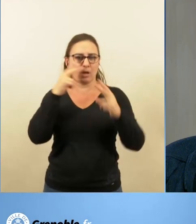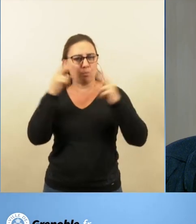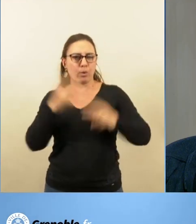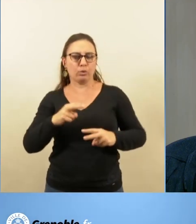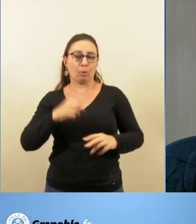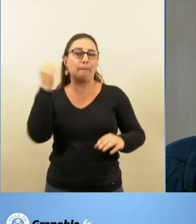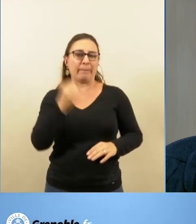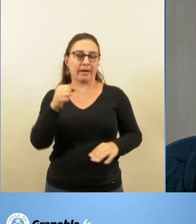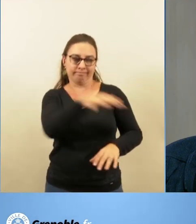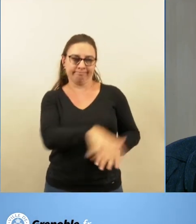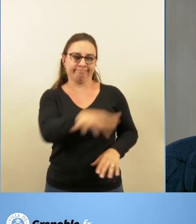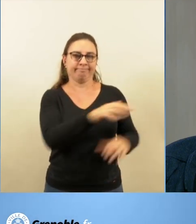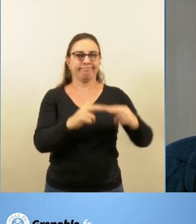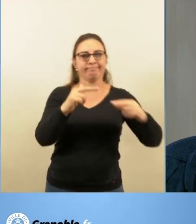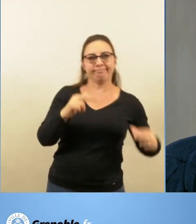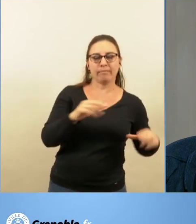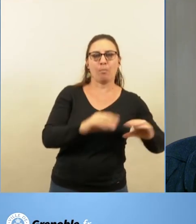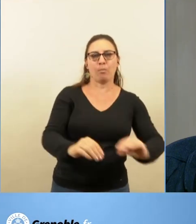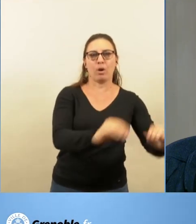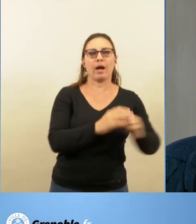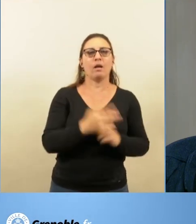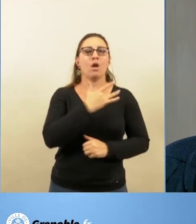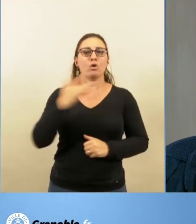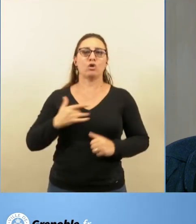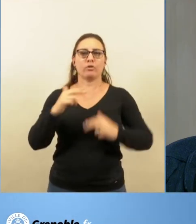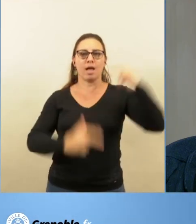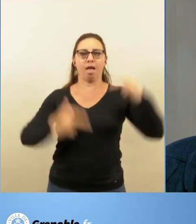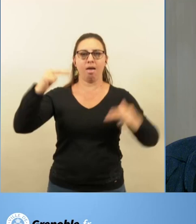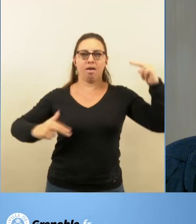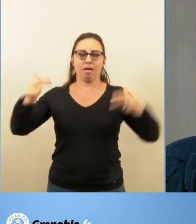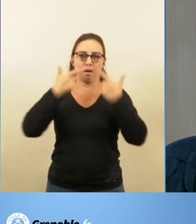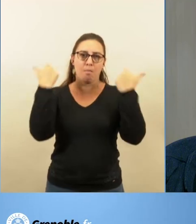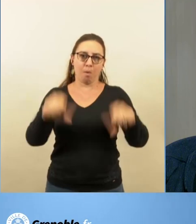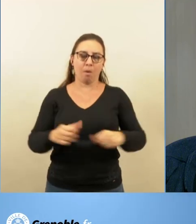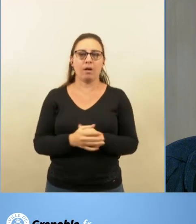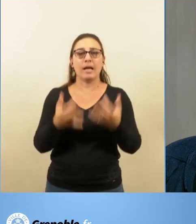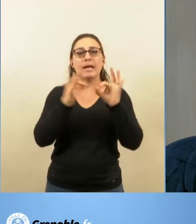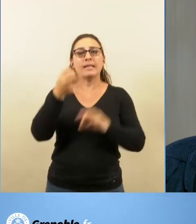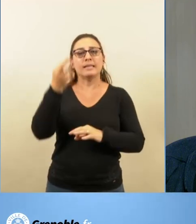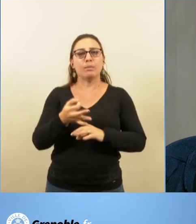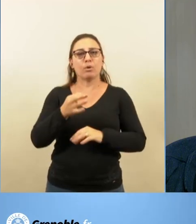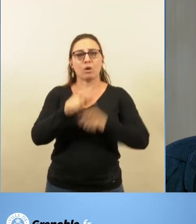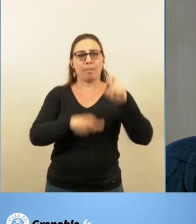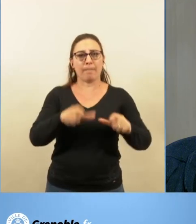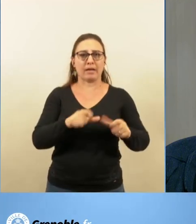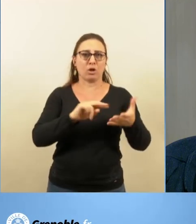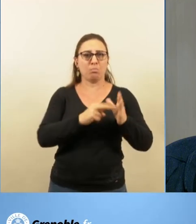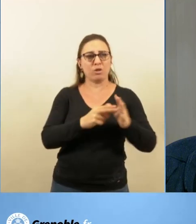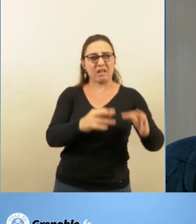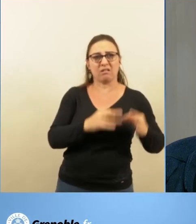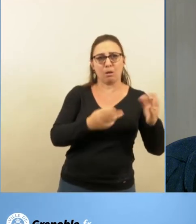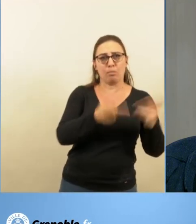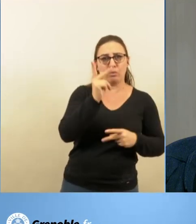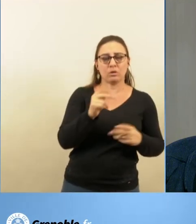populaires les inégalités de santé dans notre pays sont édifiantes en France les 10% les plus modestes ont trois fois plus de chances de développer